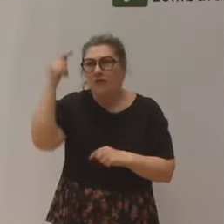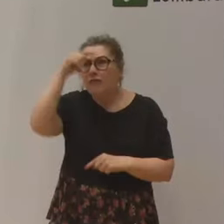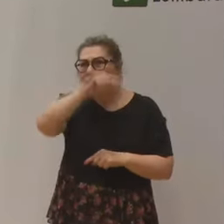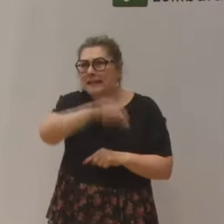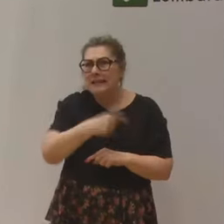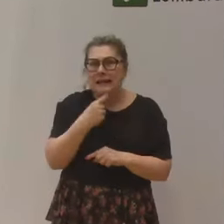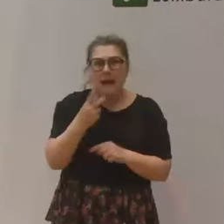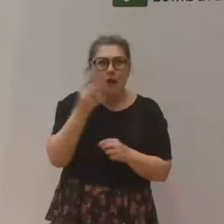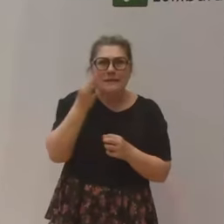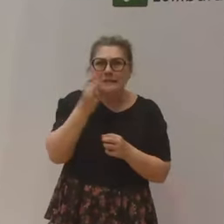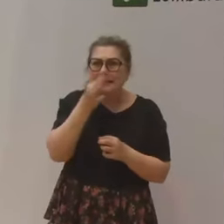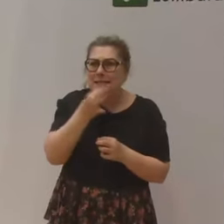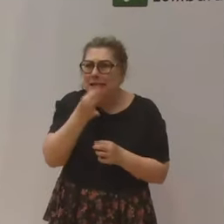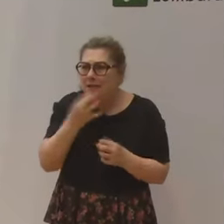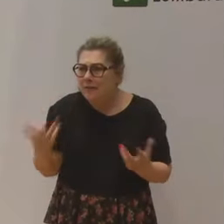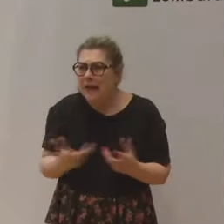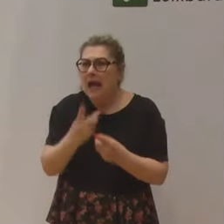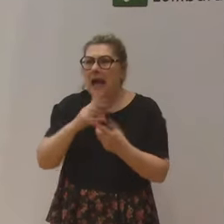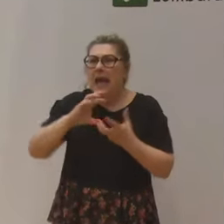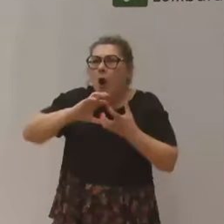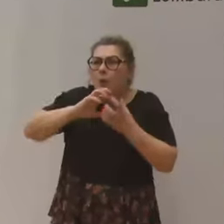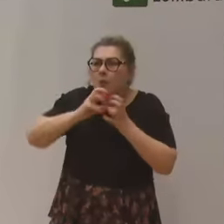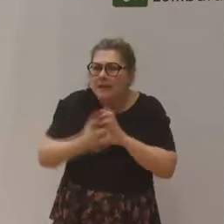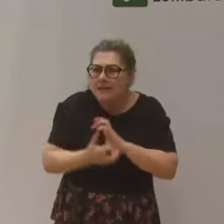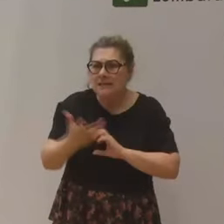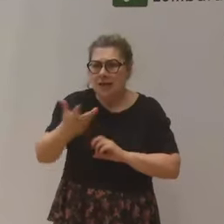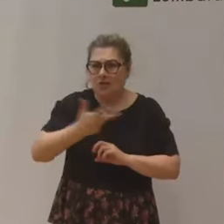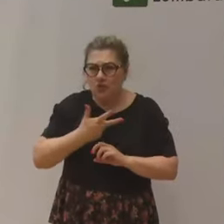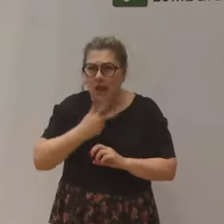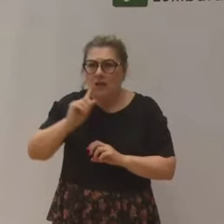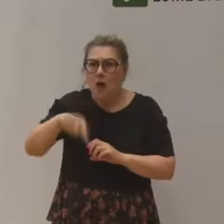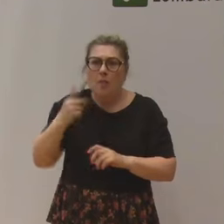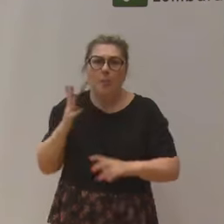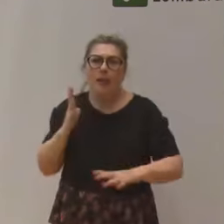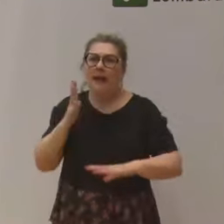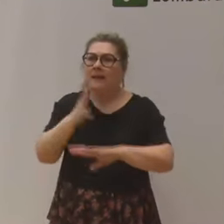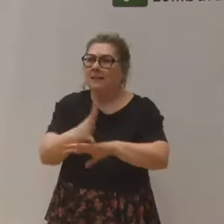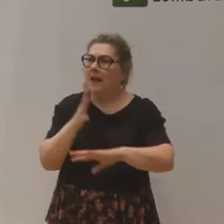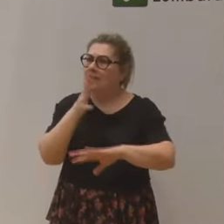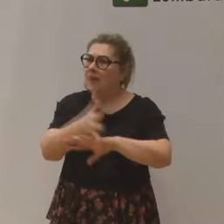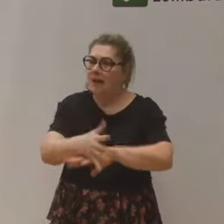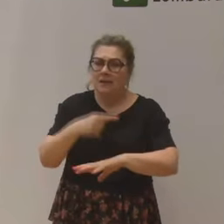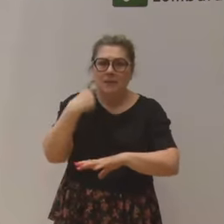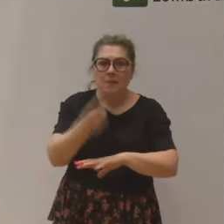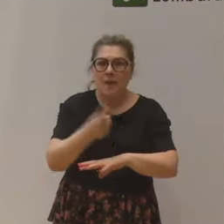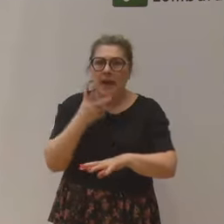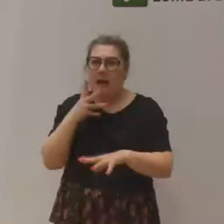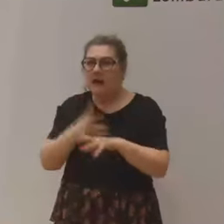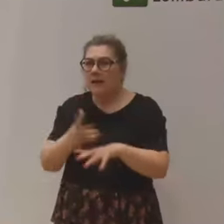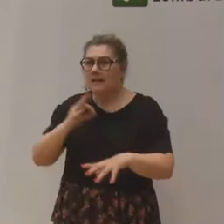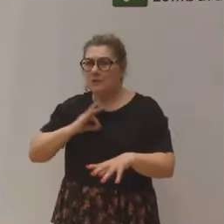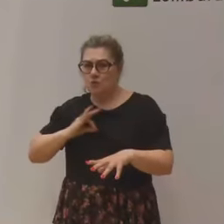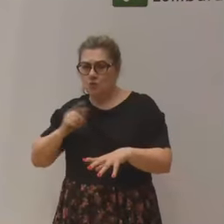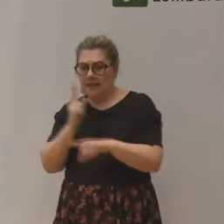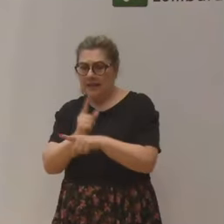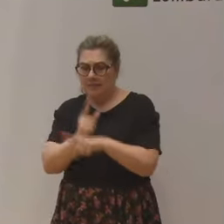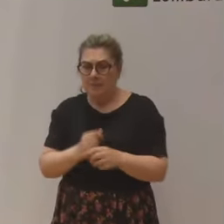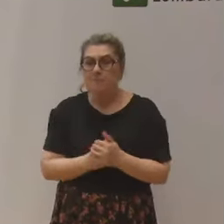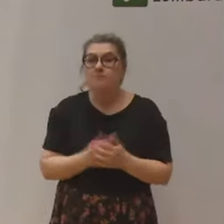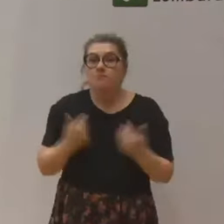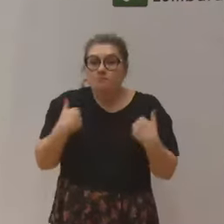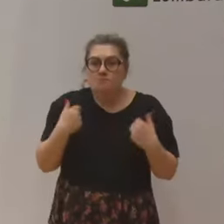immaginare che cosa voglia dire e quali complessità di interventi poi debbano essere richiesti da parte delle istituzioni. Quindi